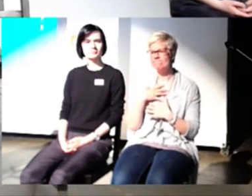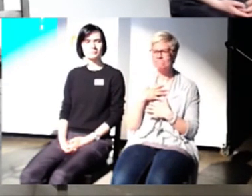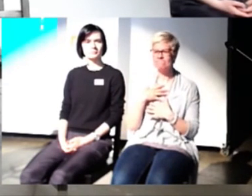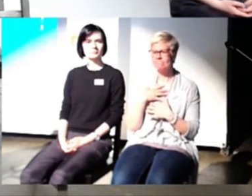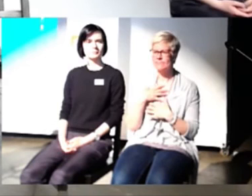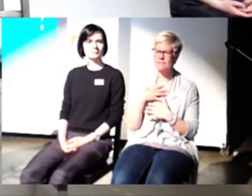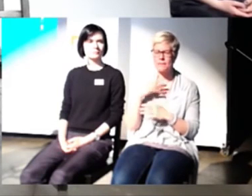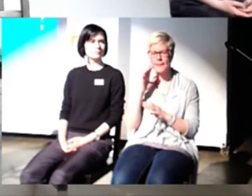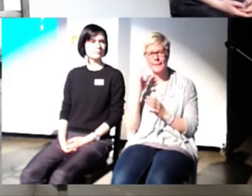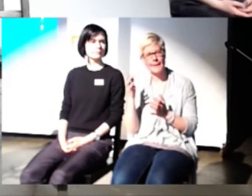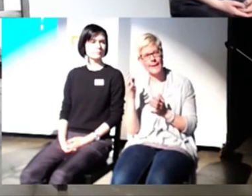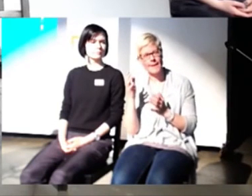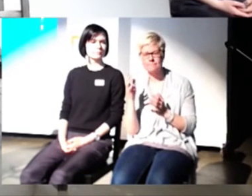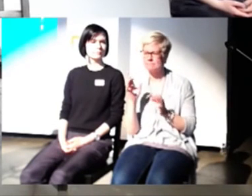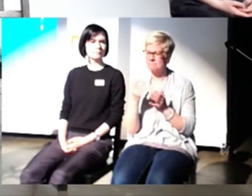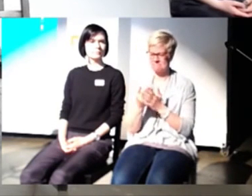vielä mielen pohjalle.